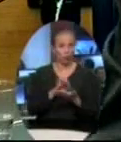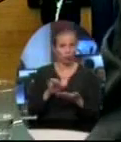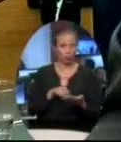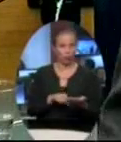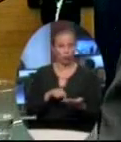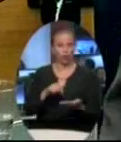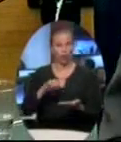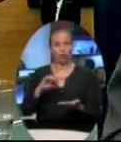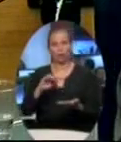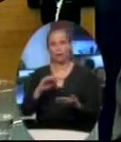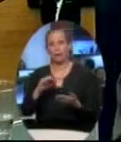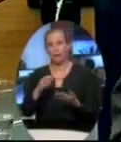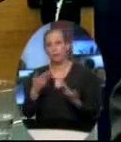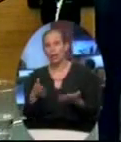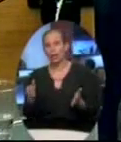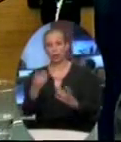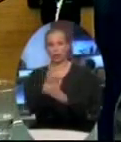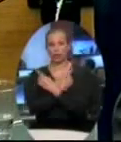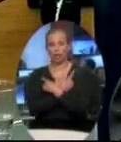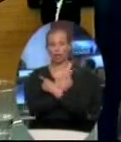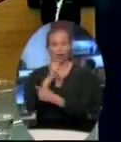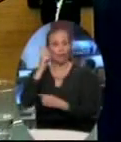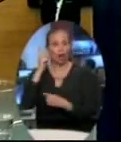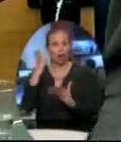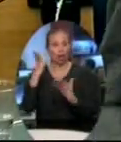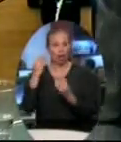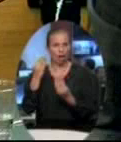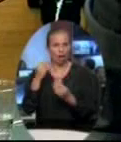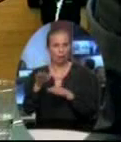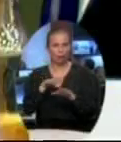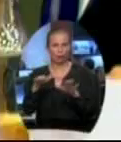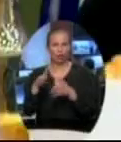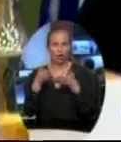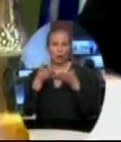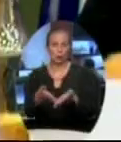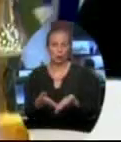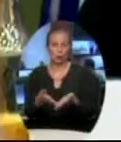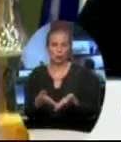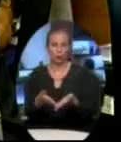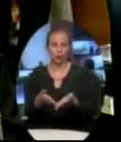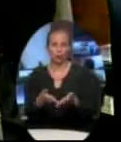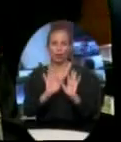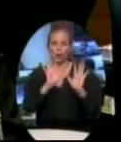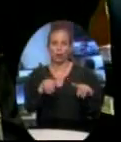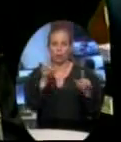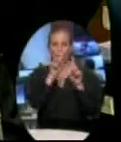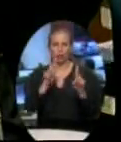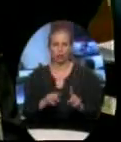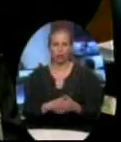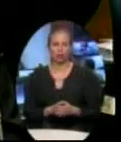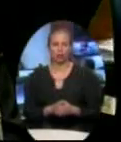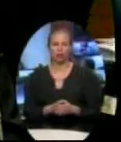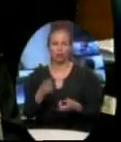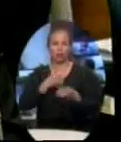בצד הניטרלי. רבים בממשלה עזרו במקום לחברת חשמל למונופול הגז. עסקת חברת חשמל,